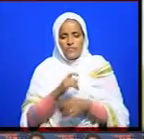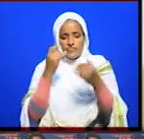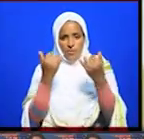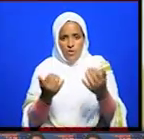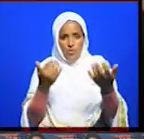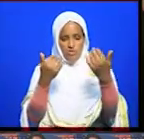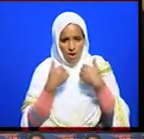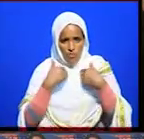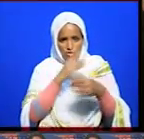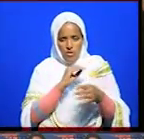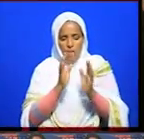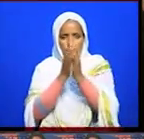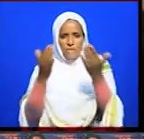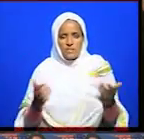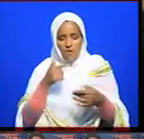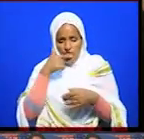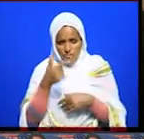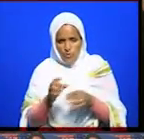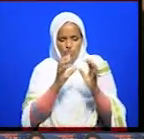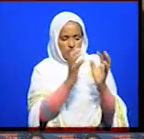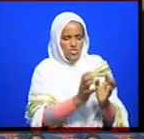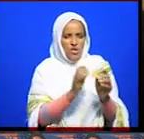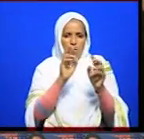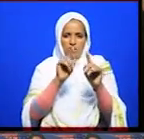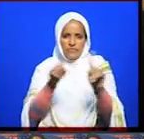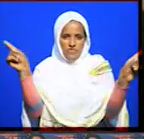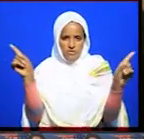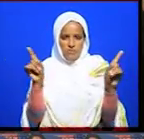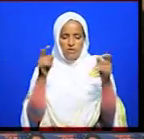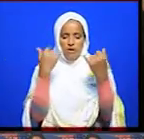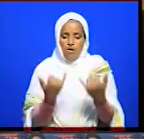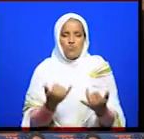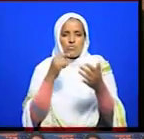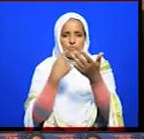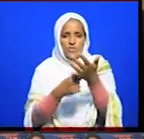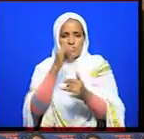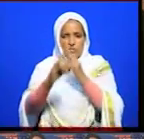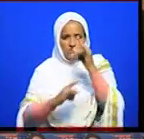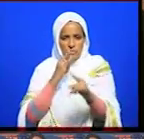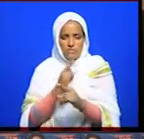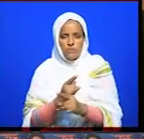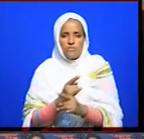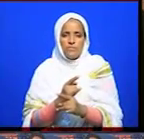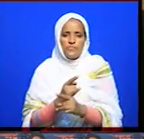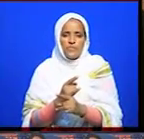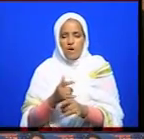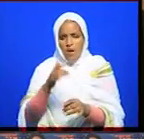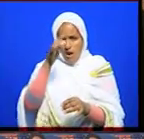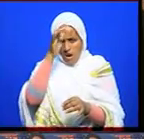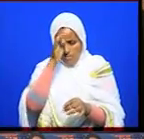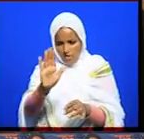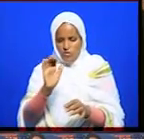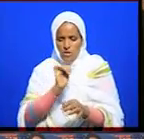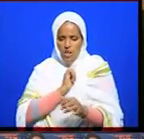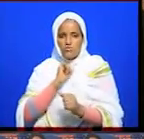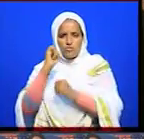መሆን አለበት? አሁን ይሆነ ያለውና መጽሐፍ የሚለው ድርሻ ትንሽ ይለያያል። አሁን በዚህ ዘመን